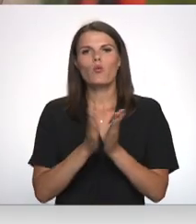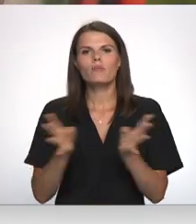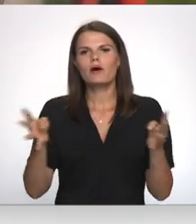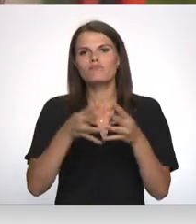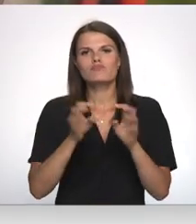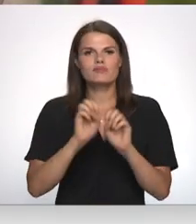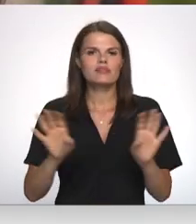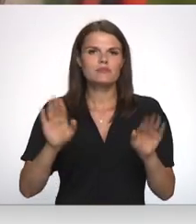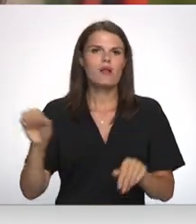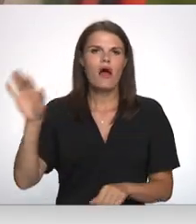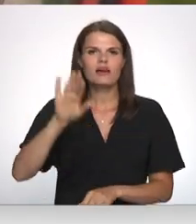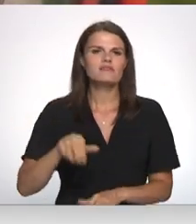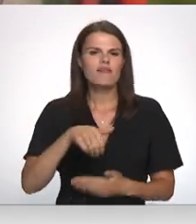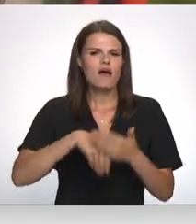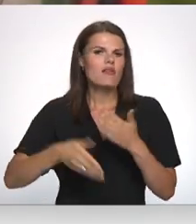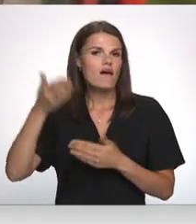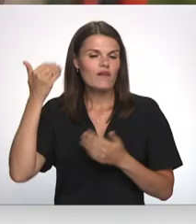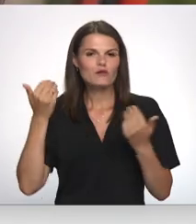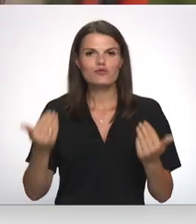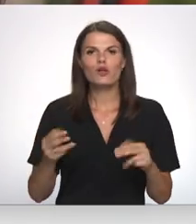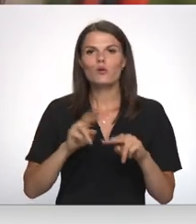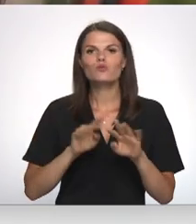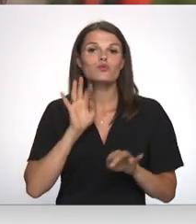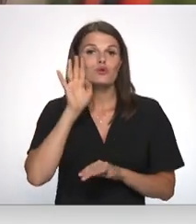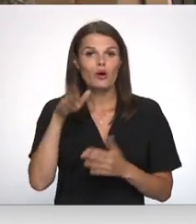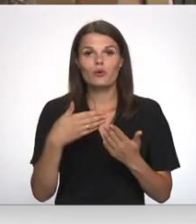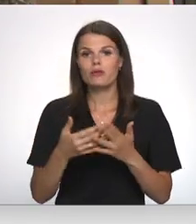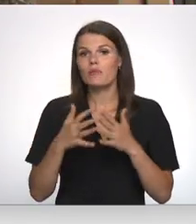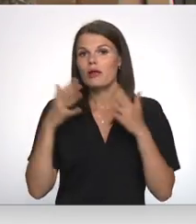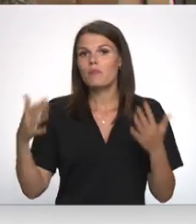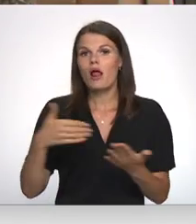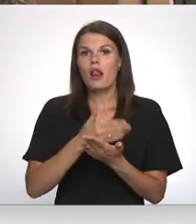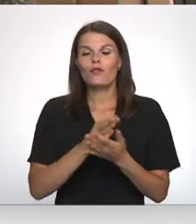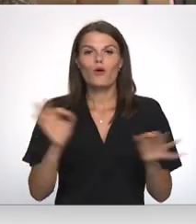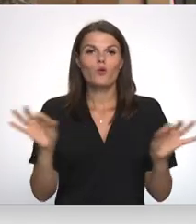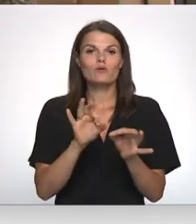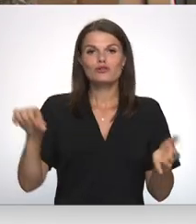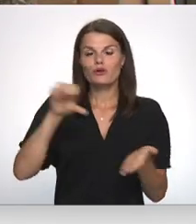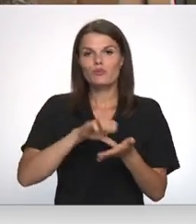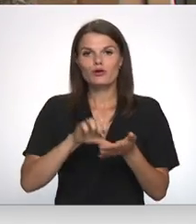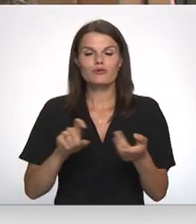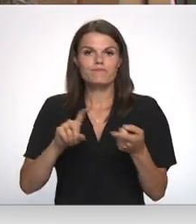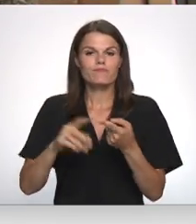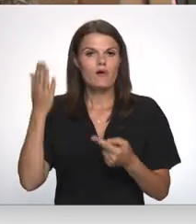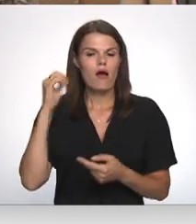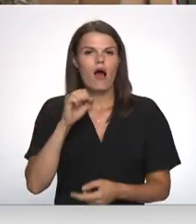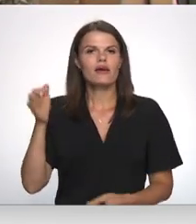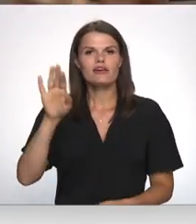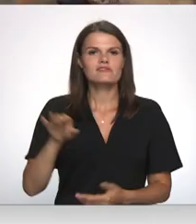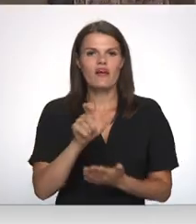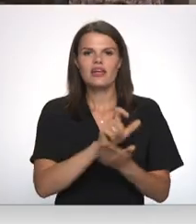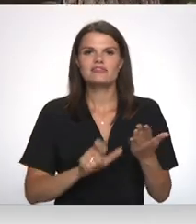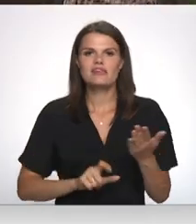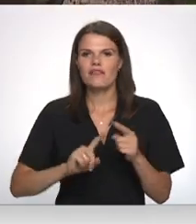par Āgenskalna vēsturi, tagadni un nākotni. Piemēram, liela daļa no mūzikas priekšnesumiem balstīta Āgenskalna dzejnieku